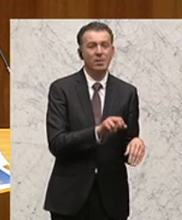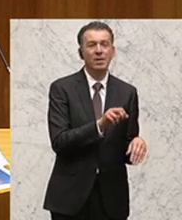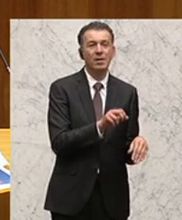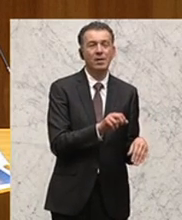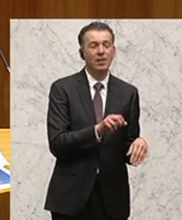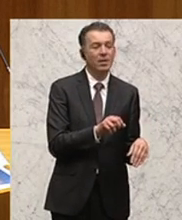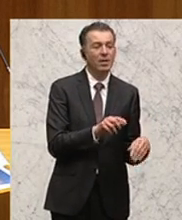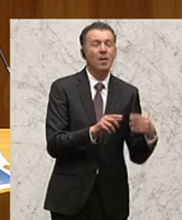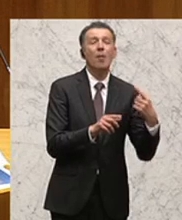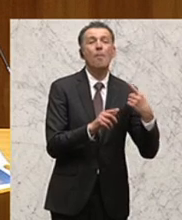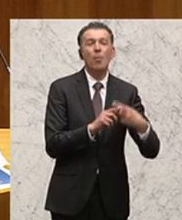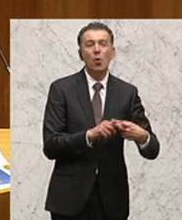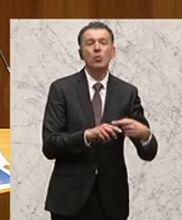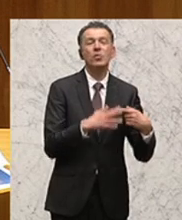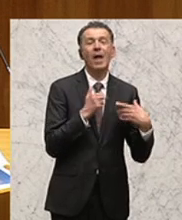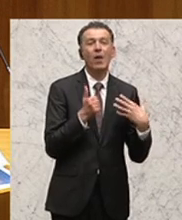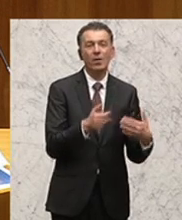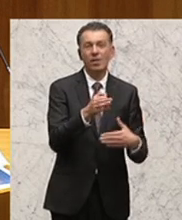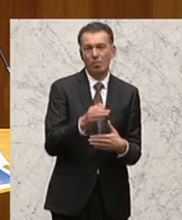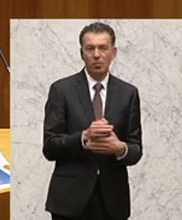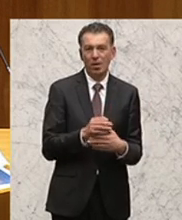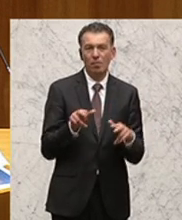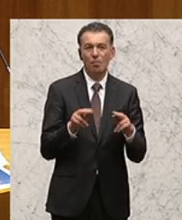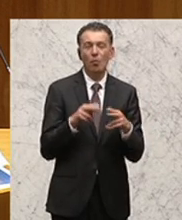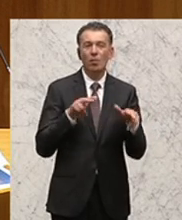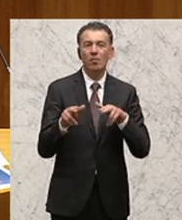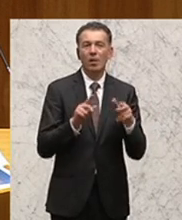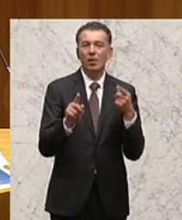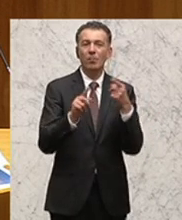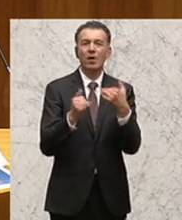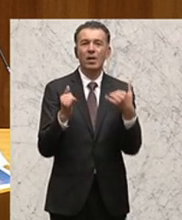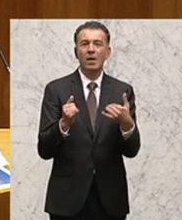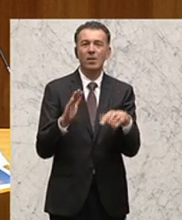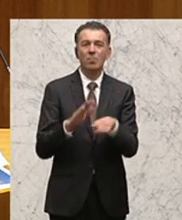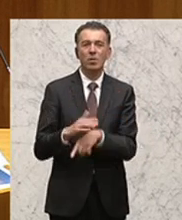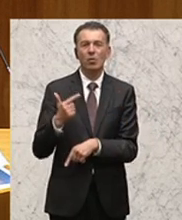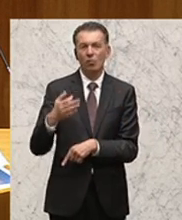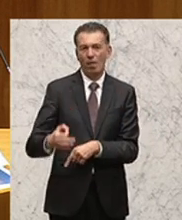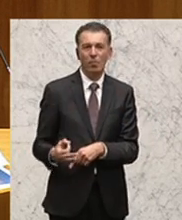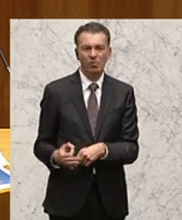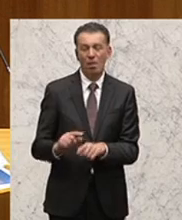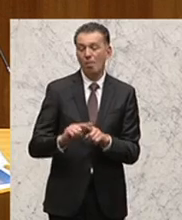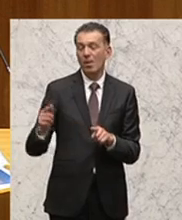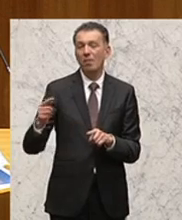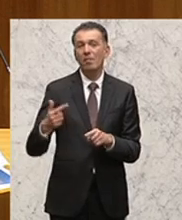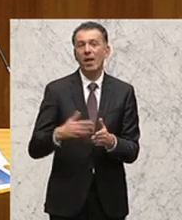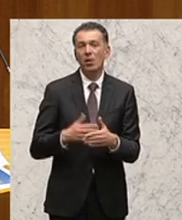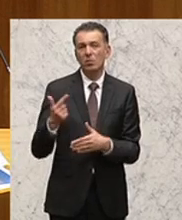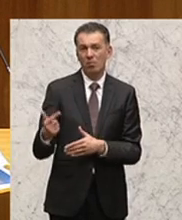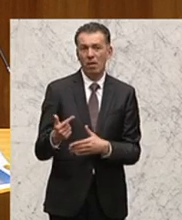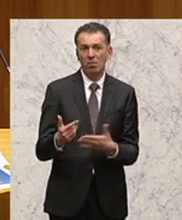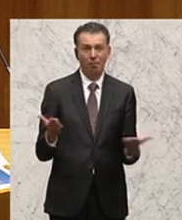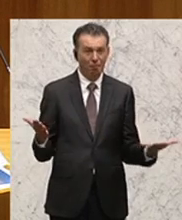plus 63%. Die Zielsetzung, die die Bundesregierung jetzt hat, ist minus 2% bis 2020. Das wird hier